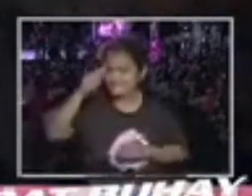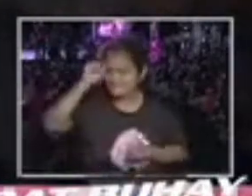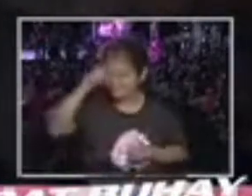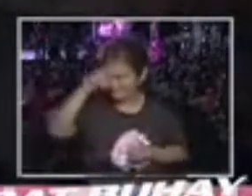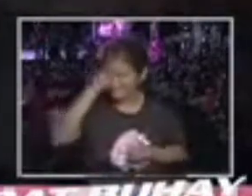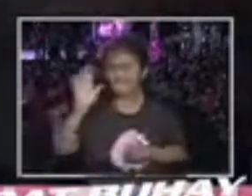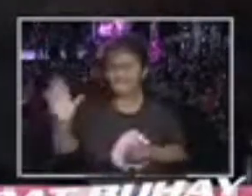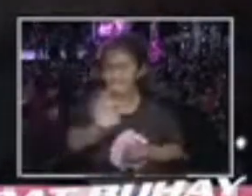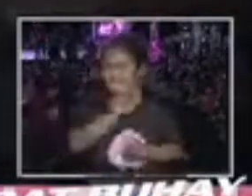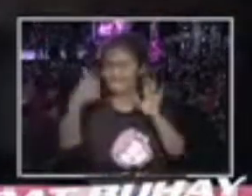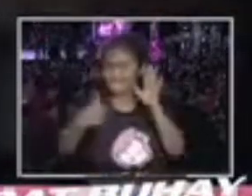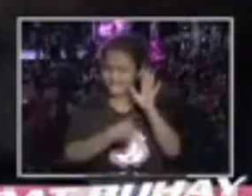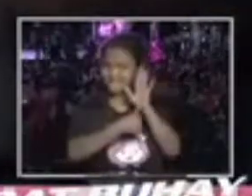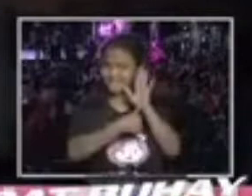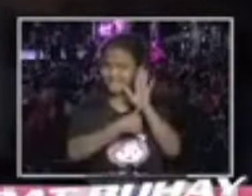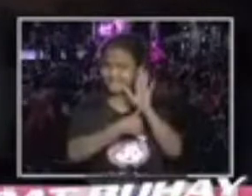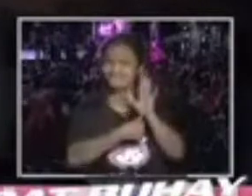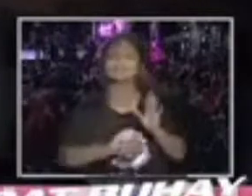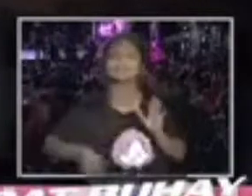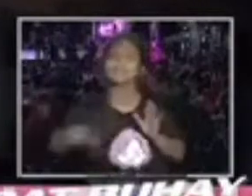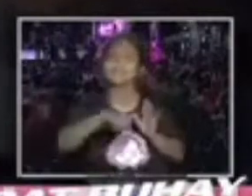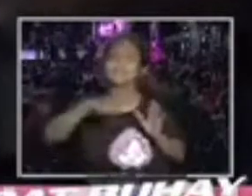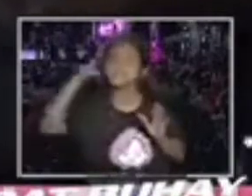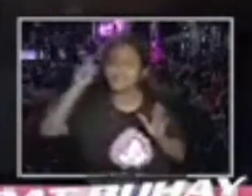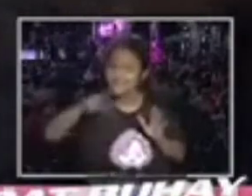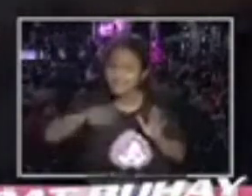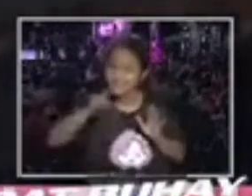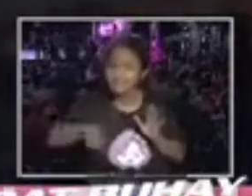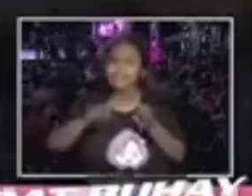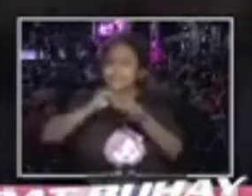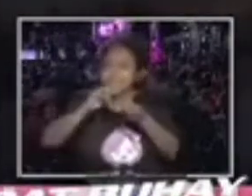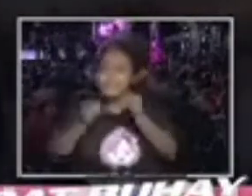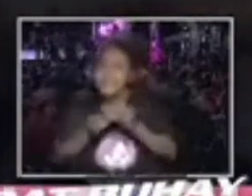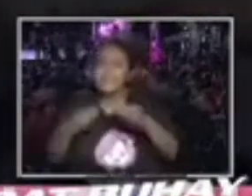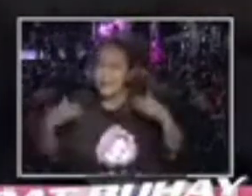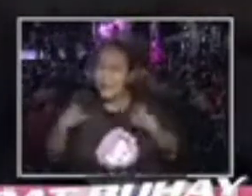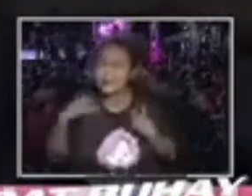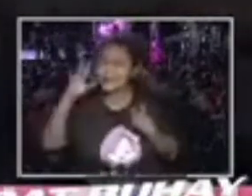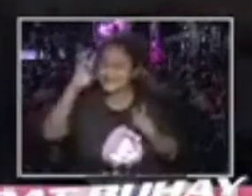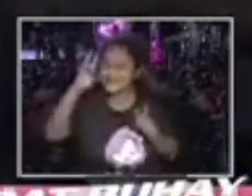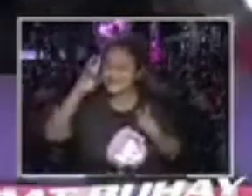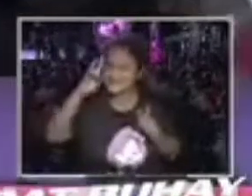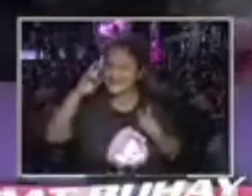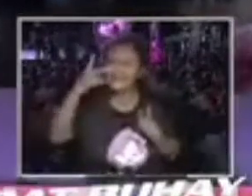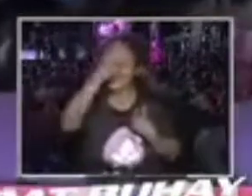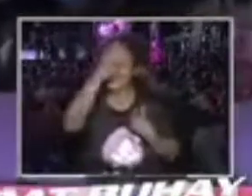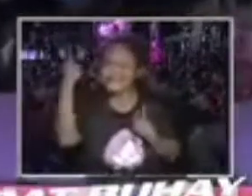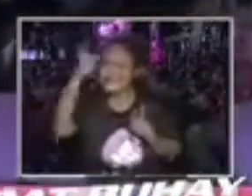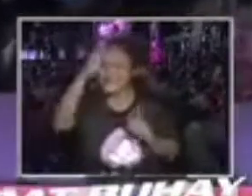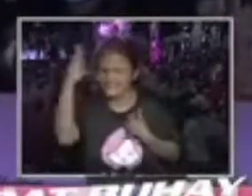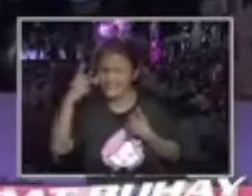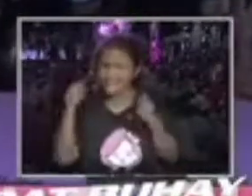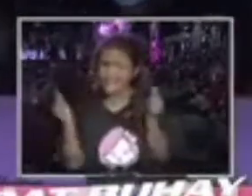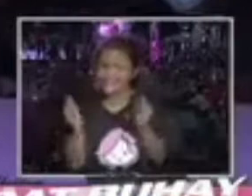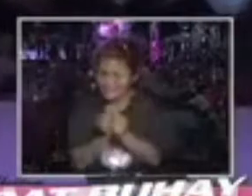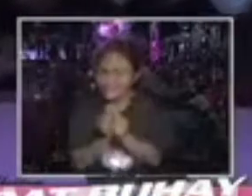sa balota, kailangan may number 7 na Kiko Pangilina na